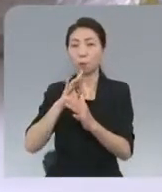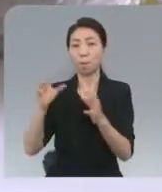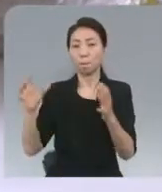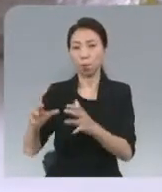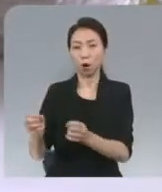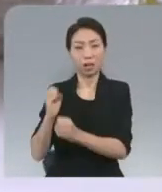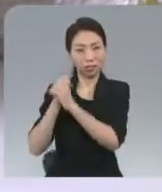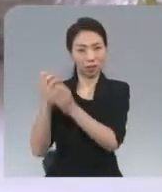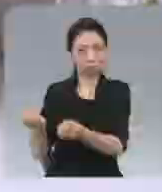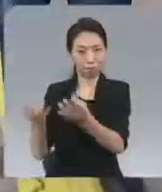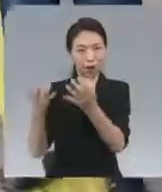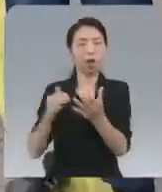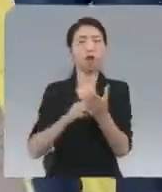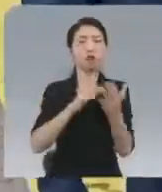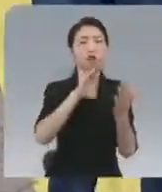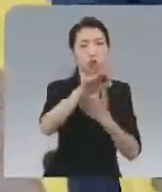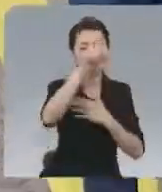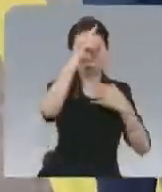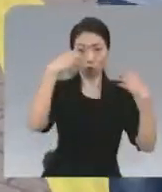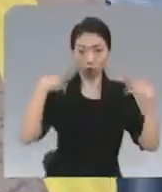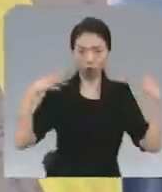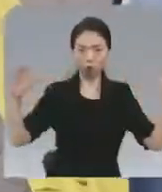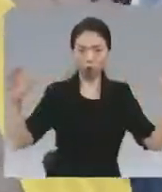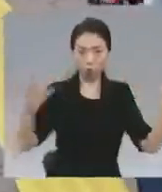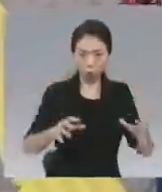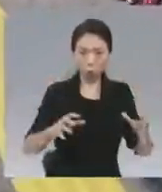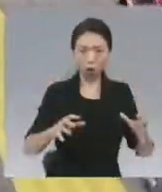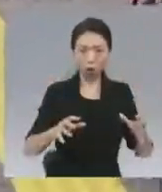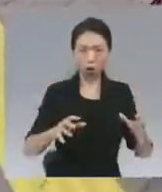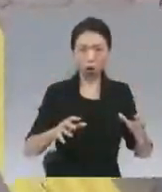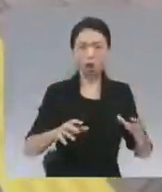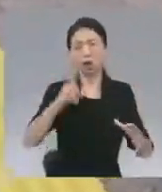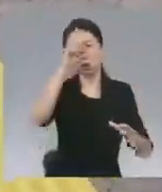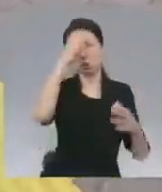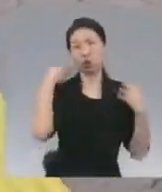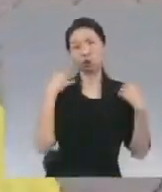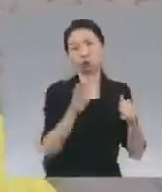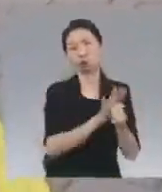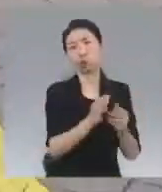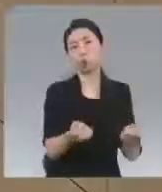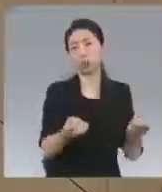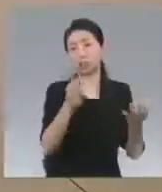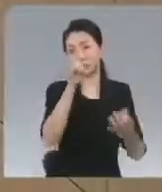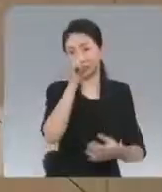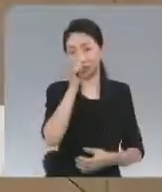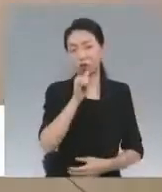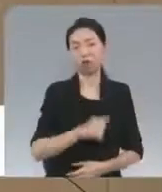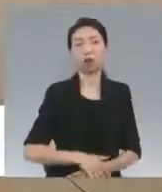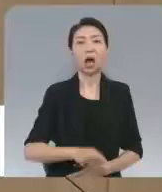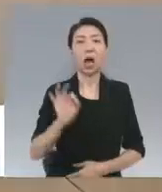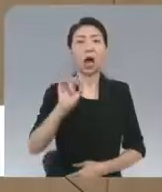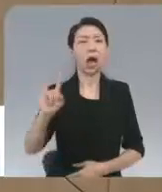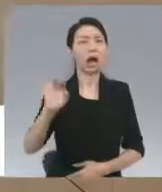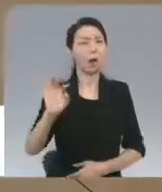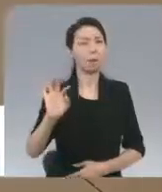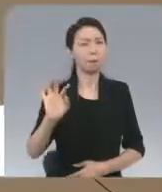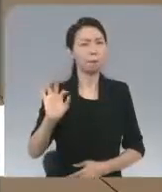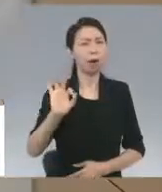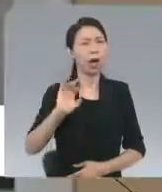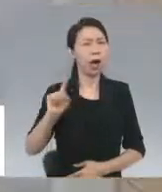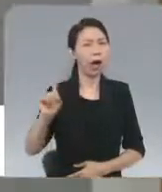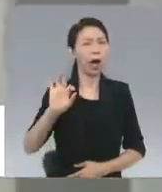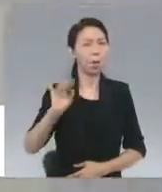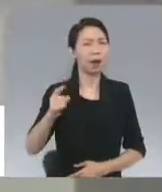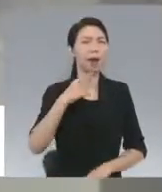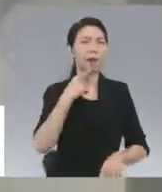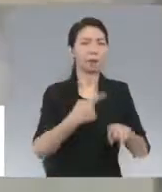tướng Nhật Bản qua đời gia quyến sẽ tổ chức tang lễ sau 3 ngày rồi một tháng sau chứ phủ và đảng cầm quyền dân chủ tự do sẽ tổ chức lễ truy